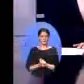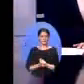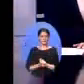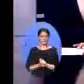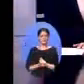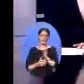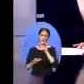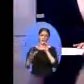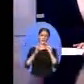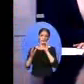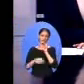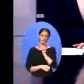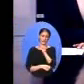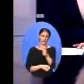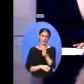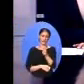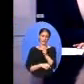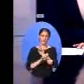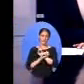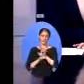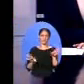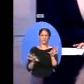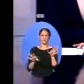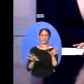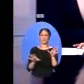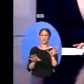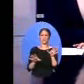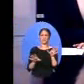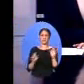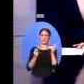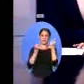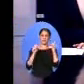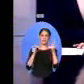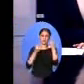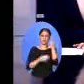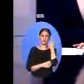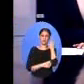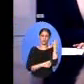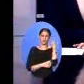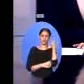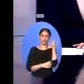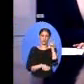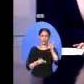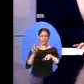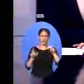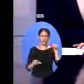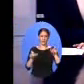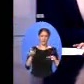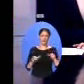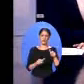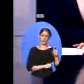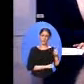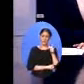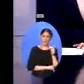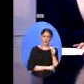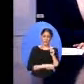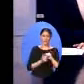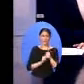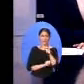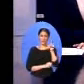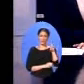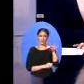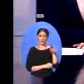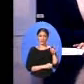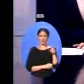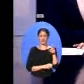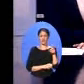התקשורת ממאנת לפרסם מקרי התאבדות של אזרחים וגם של חיילים, אבל רק החודש קרו 5 מקרי התאבדות מצערים